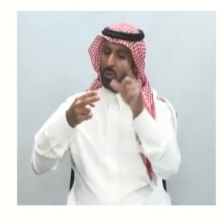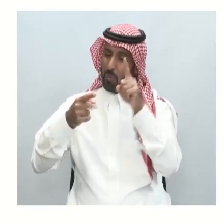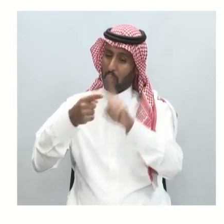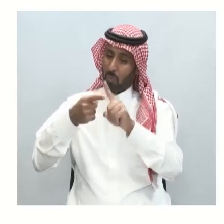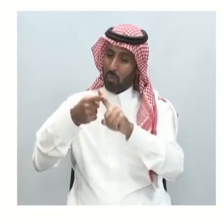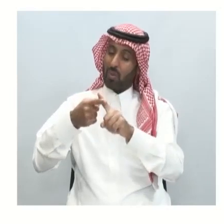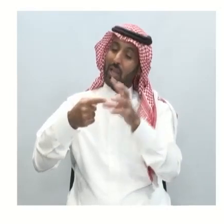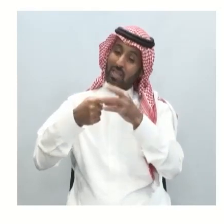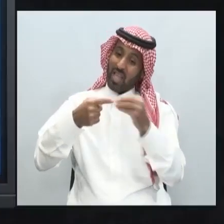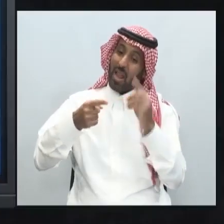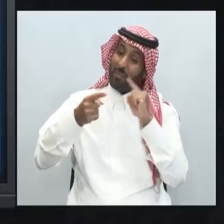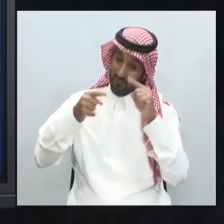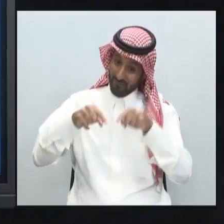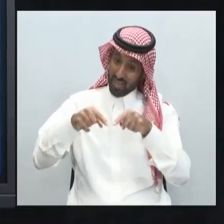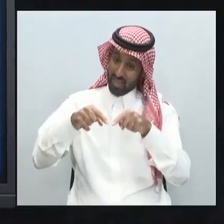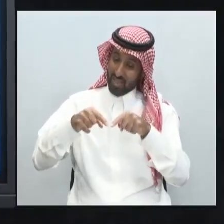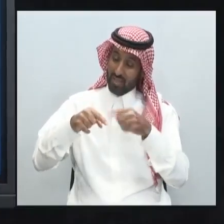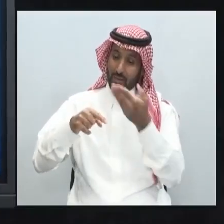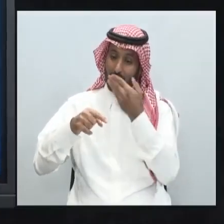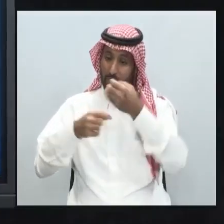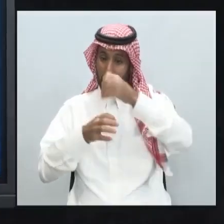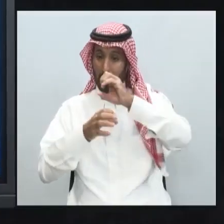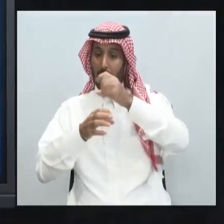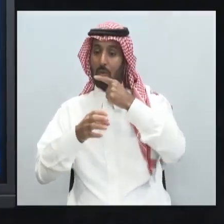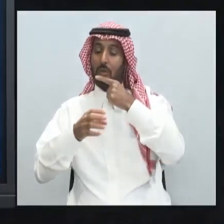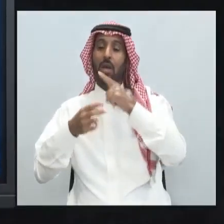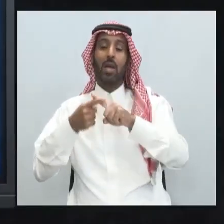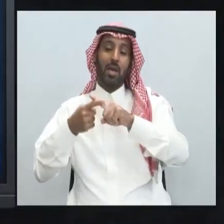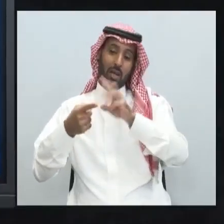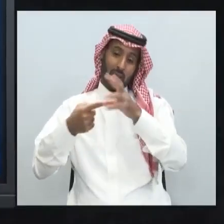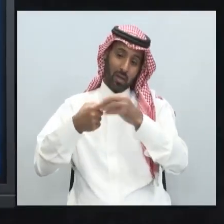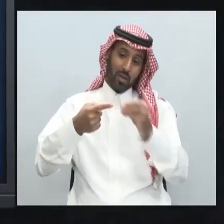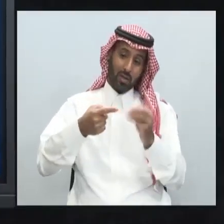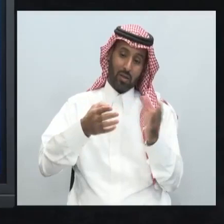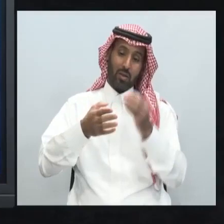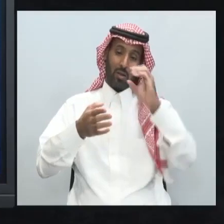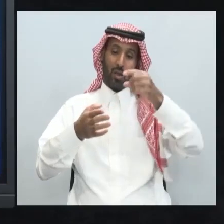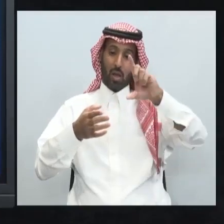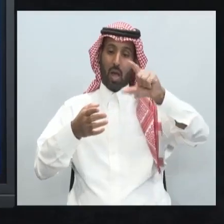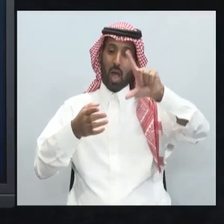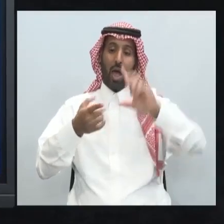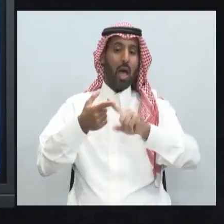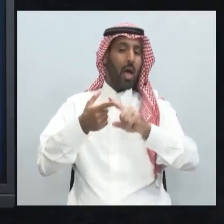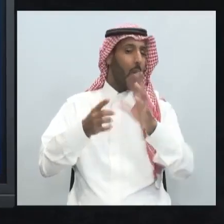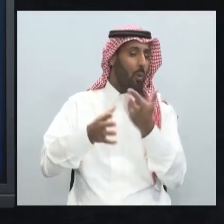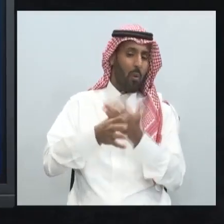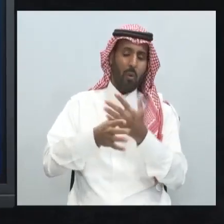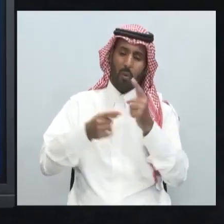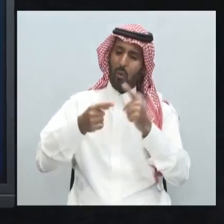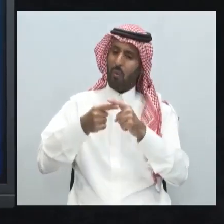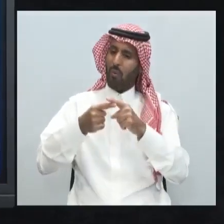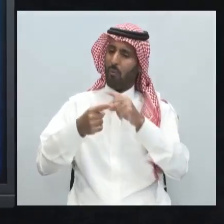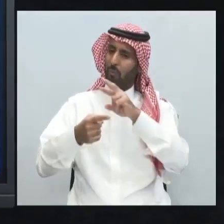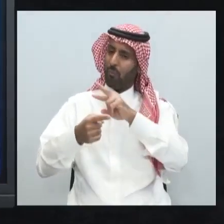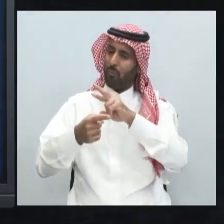وشحنه جزئيه سالبه لكن الماء قطبي ورابع كلوريد الكربون غير قطبي ما السبب في ذلك